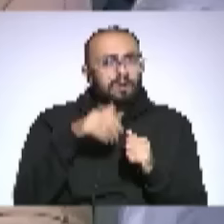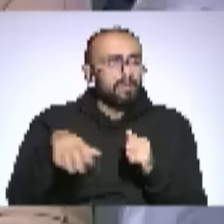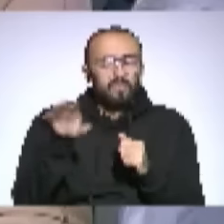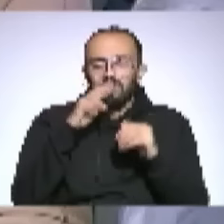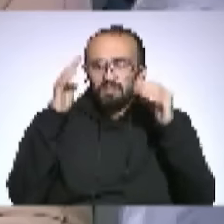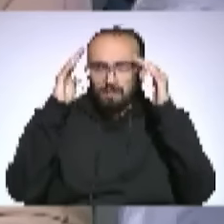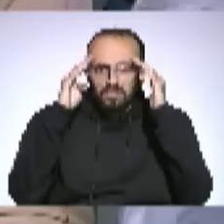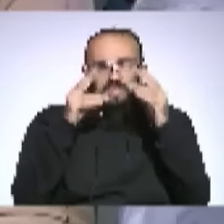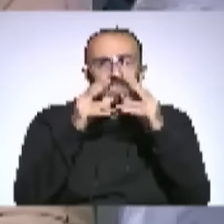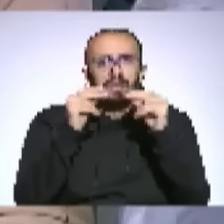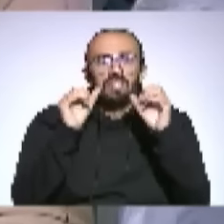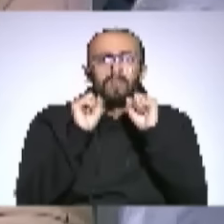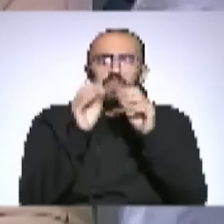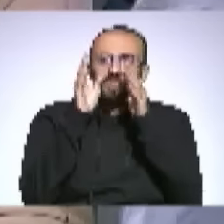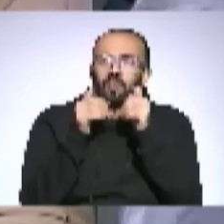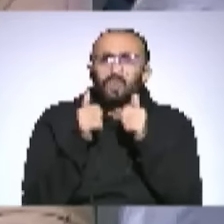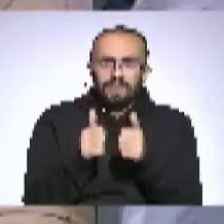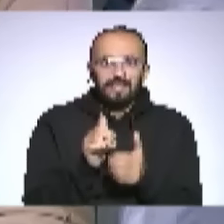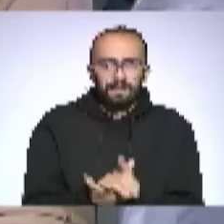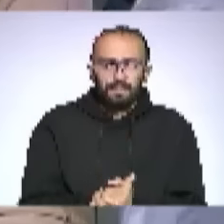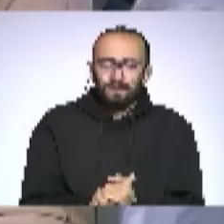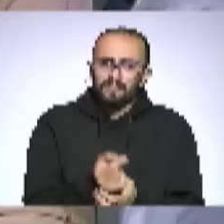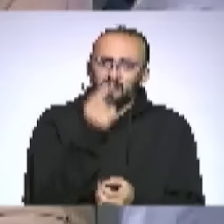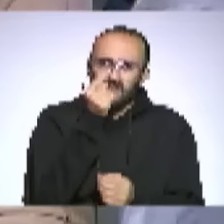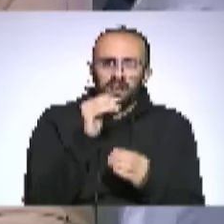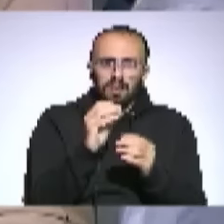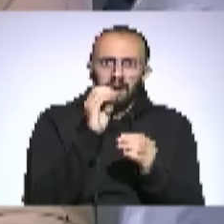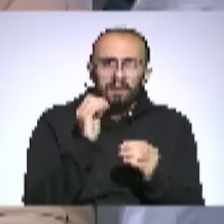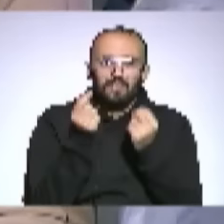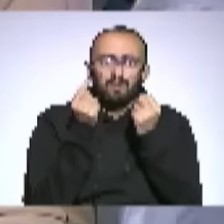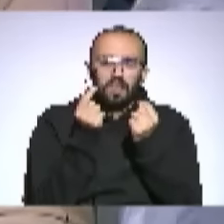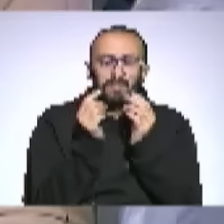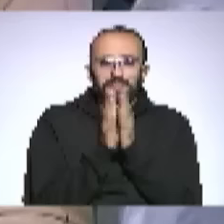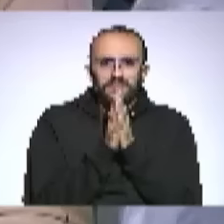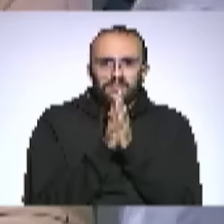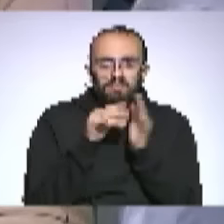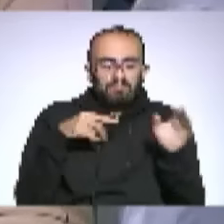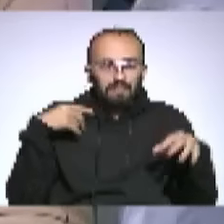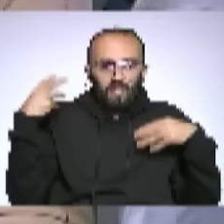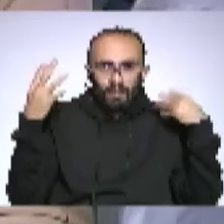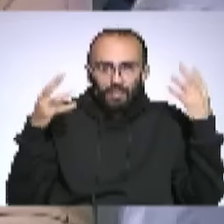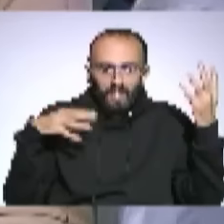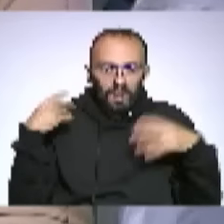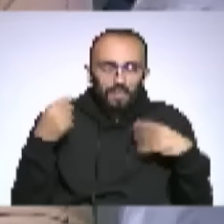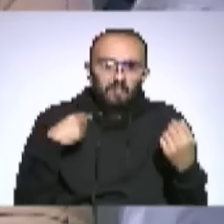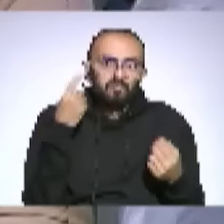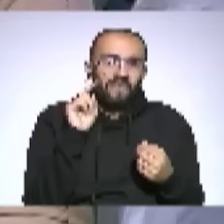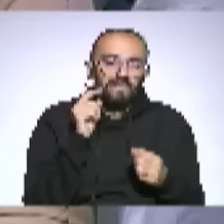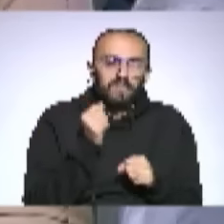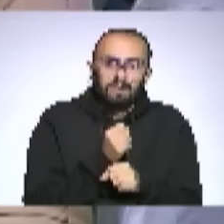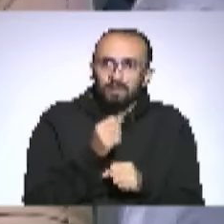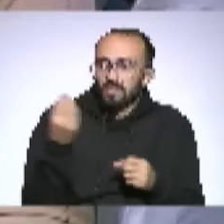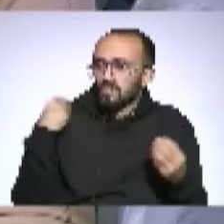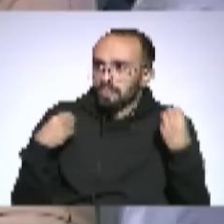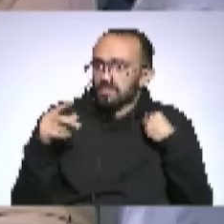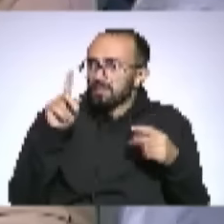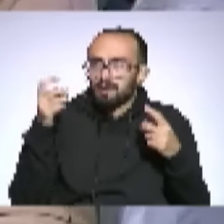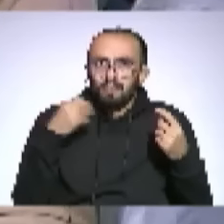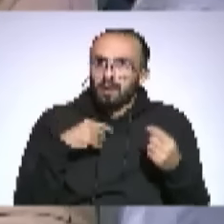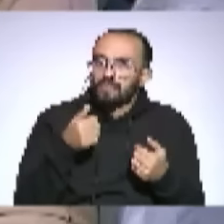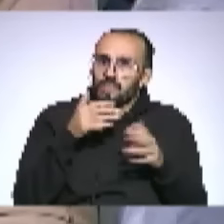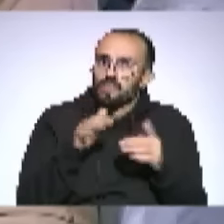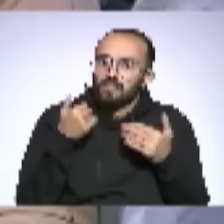شكروا فيه جدا وانه حد كويس ارجو الرد يا سيدنا لاني لخبطه ومش عارفه افكر وكل ما اطمن حد يقلقني بالحوار ده